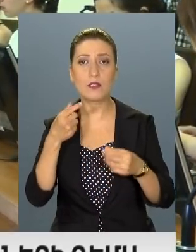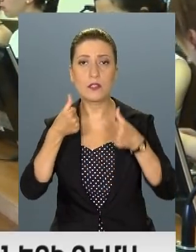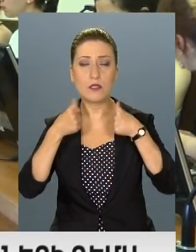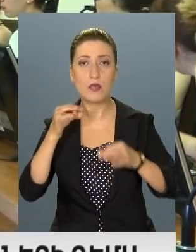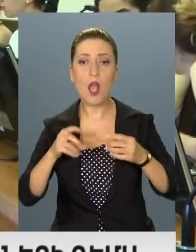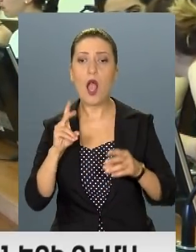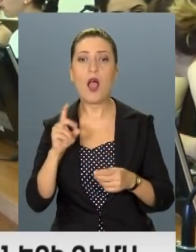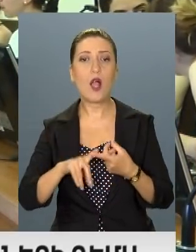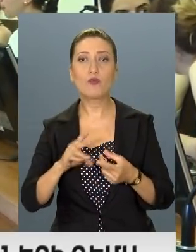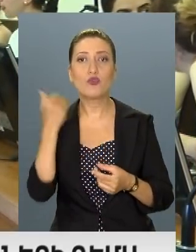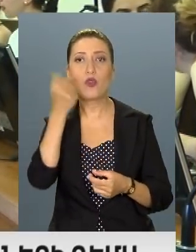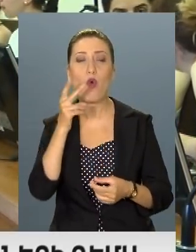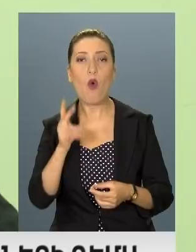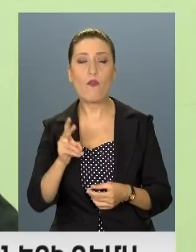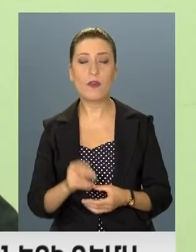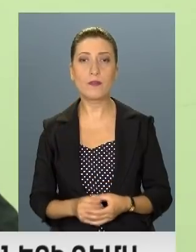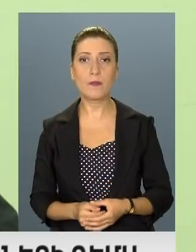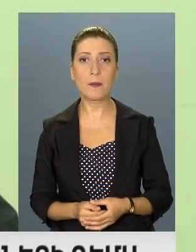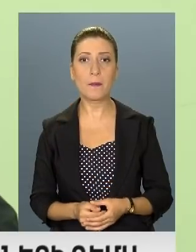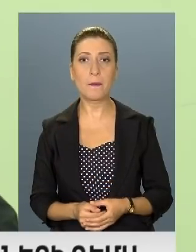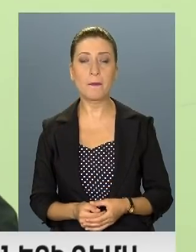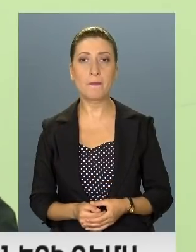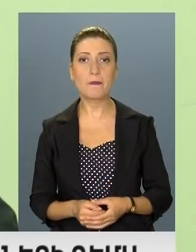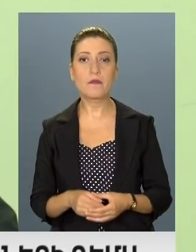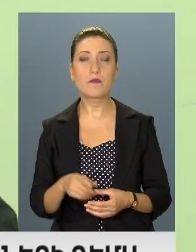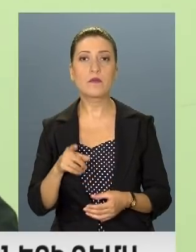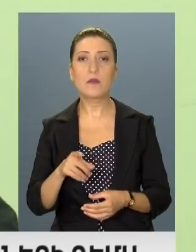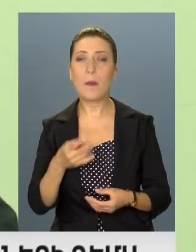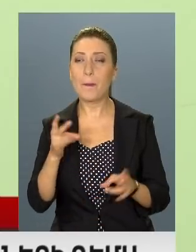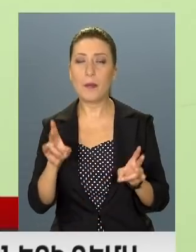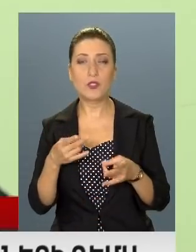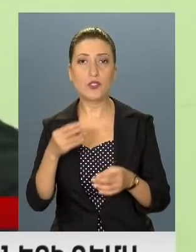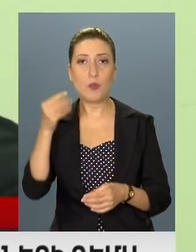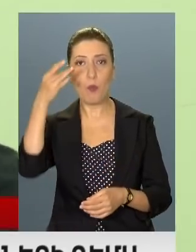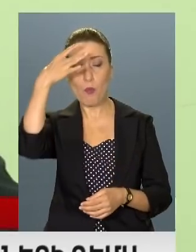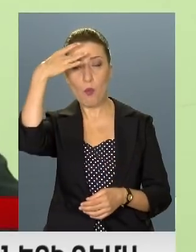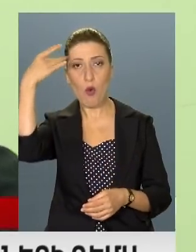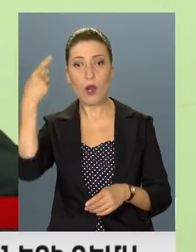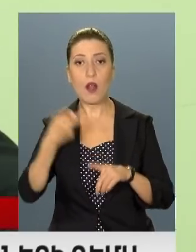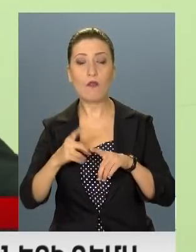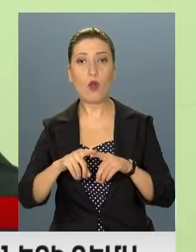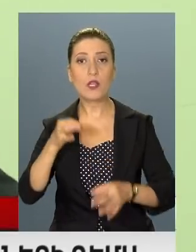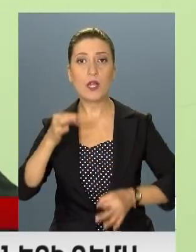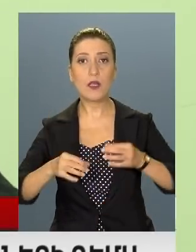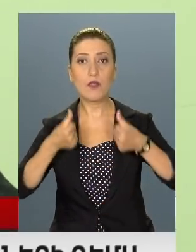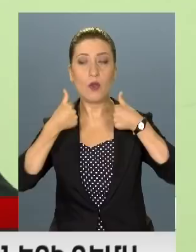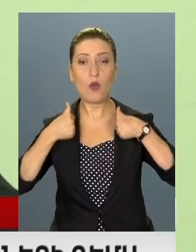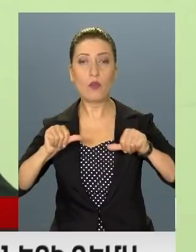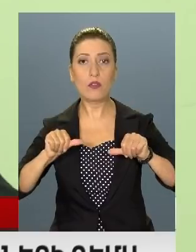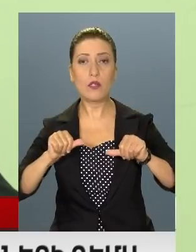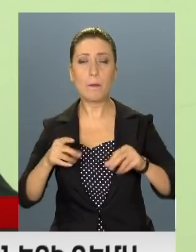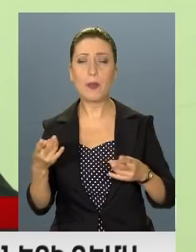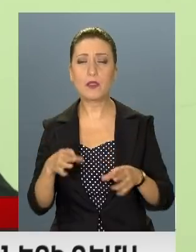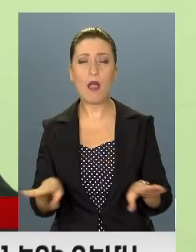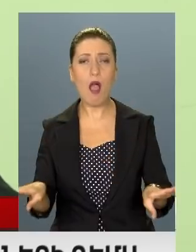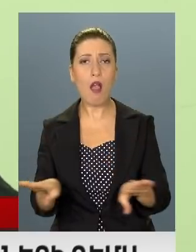եւ այդպես են նայում այս դատավարությանը։ Կենցաղային դա չի իհարկե, բայց պետք չի մոռանալ, որ դատավարական գործընթացը ինքը պետք է բոլորի համար հավասար